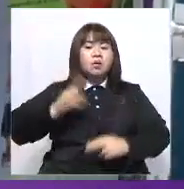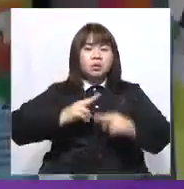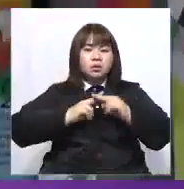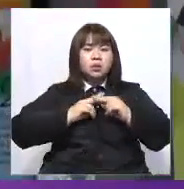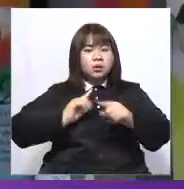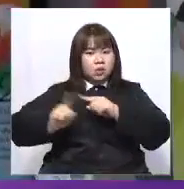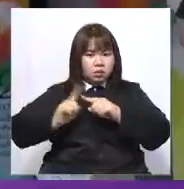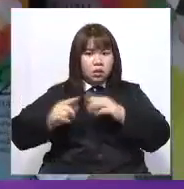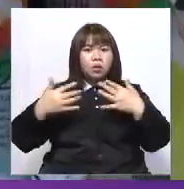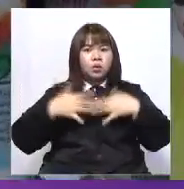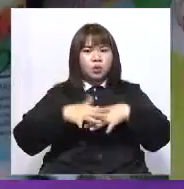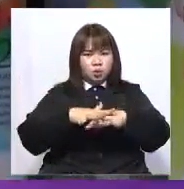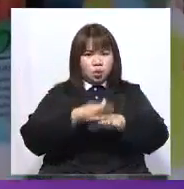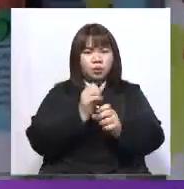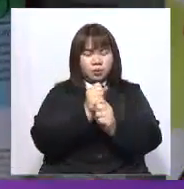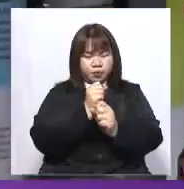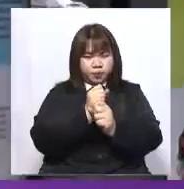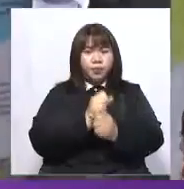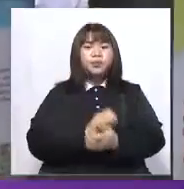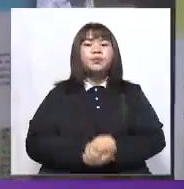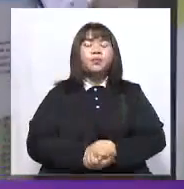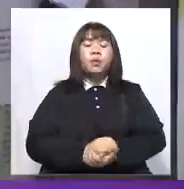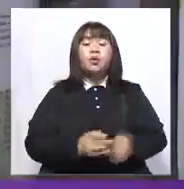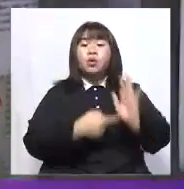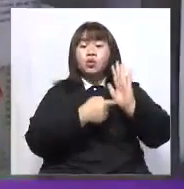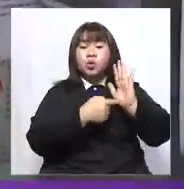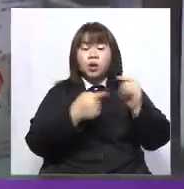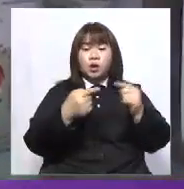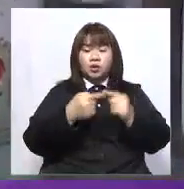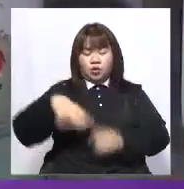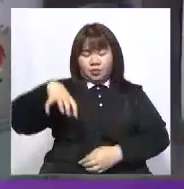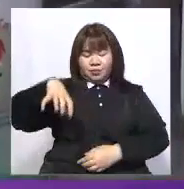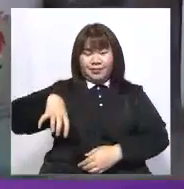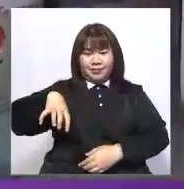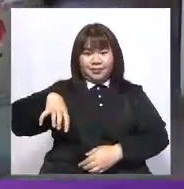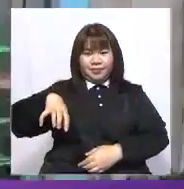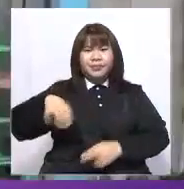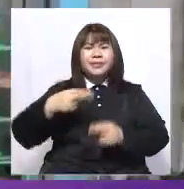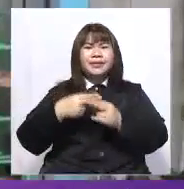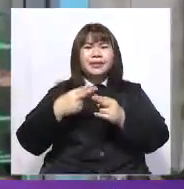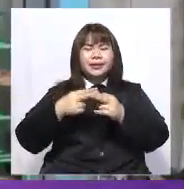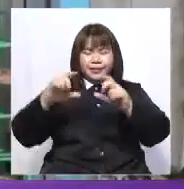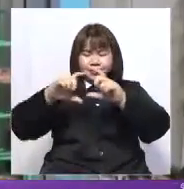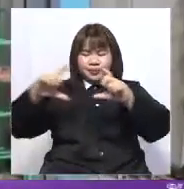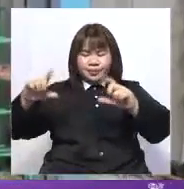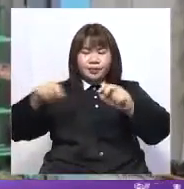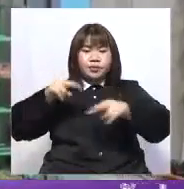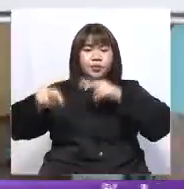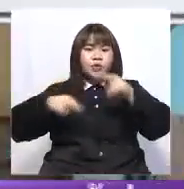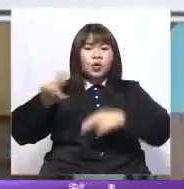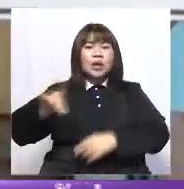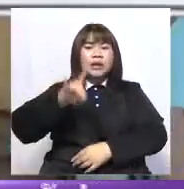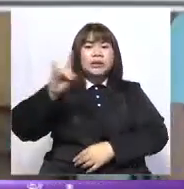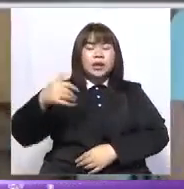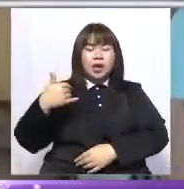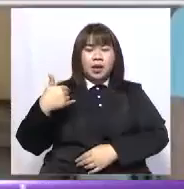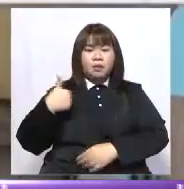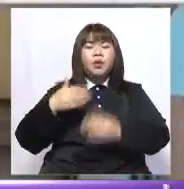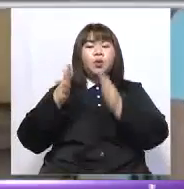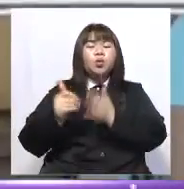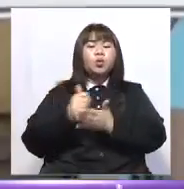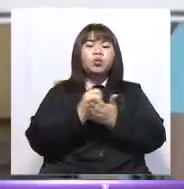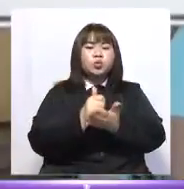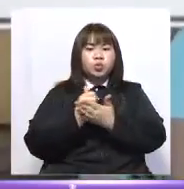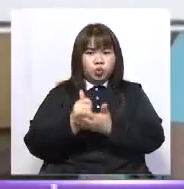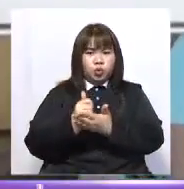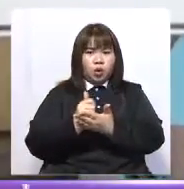ข้ามาร่วมในการดำเนินการในครั้งนี้ด้วยอย่างเช่นที่คลินิกเจ้าตัวน้อยคลินิกรักษาสัตว์ที่มีจิตอาสาแบ่งเบาภาระของภาครั